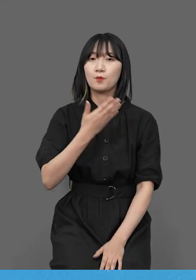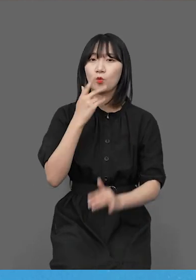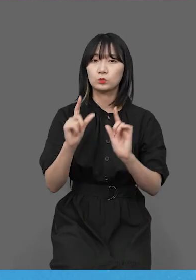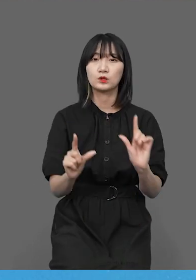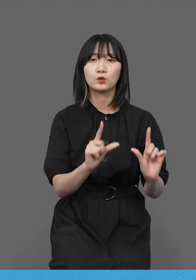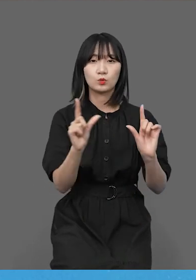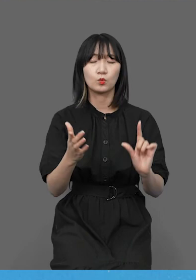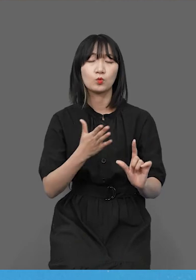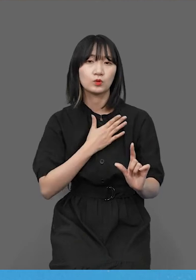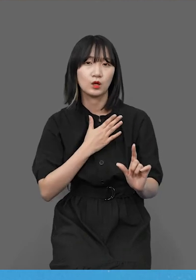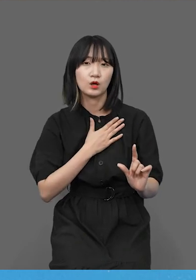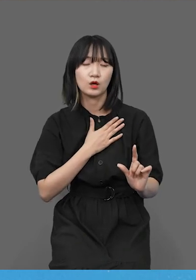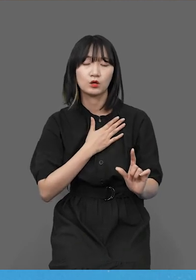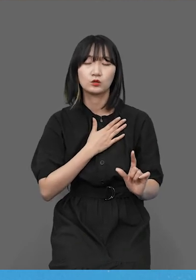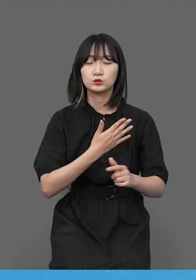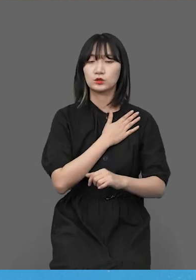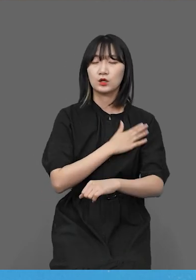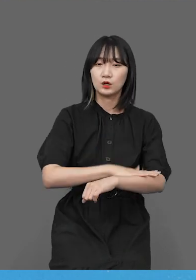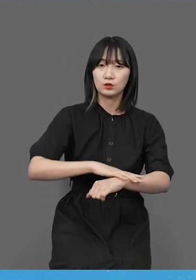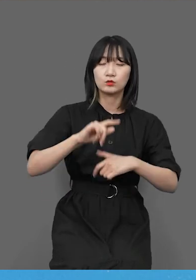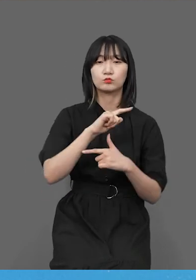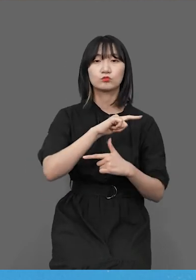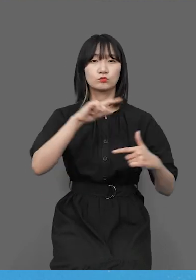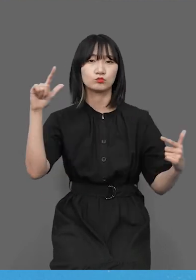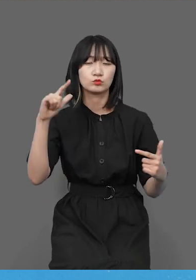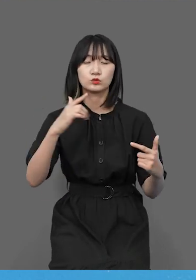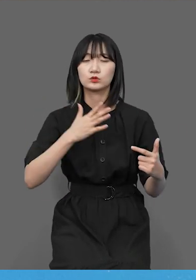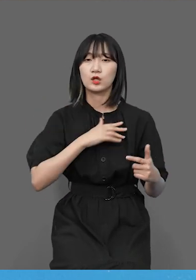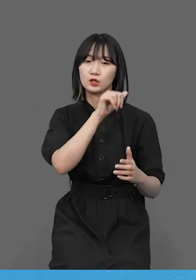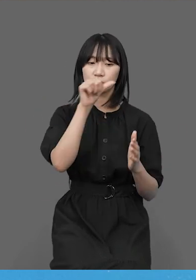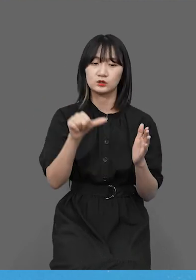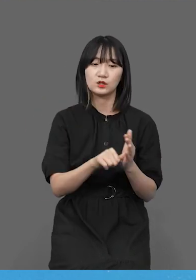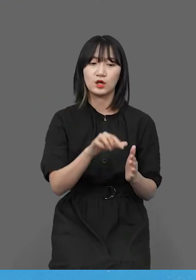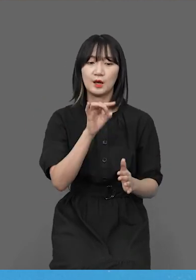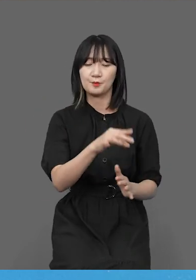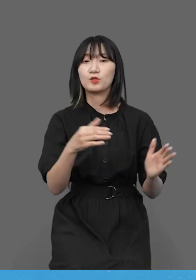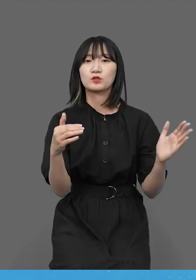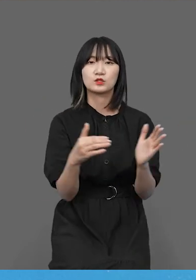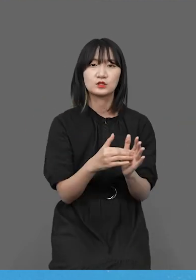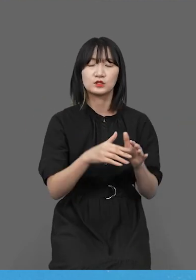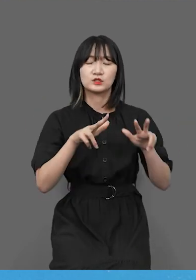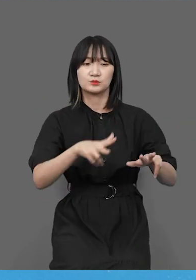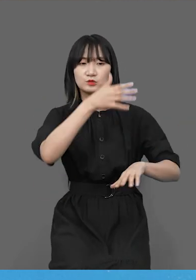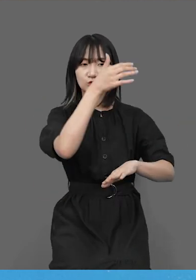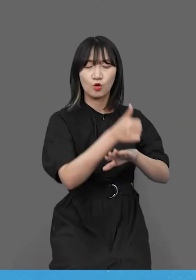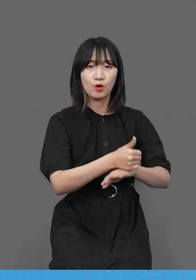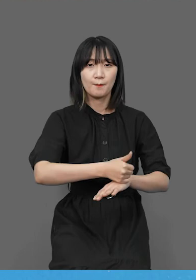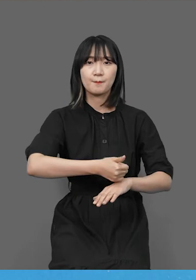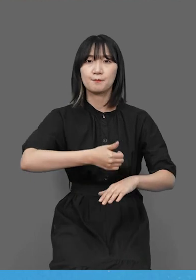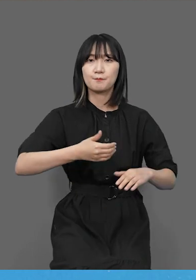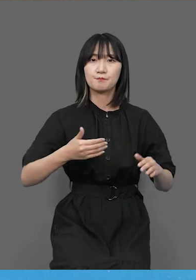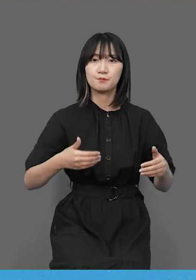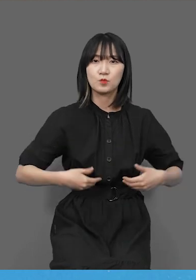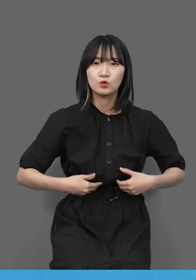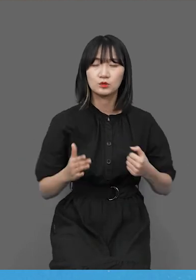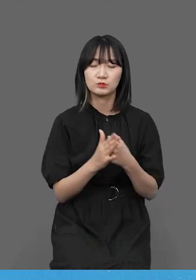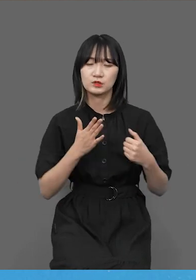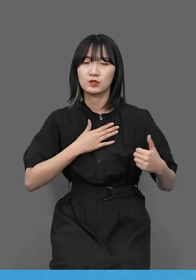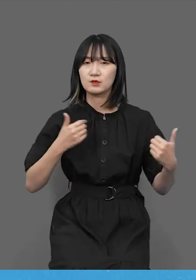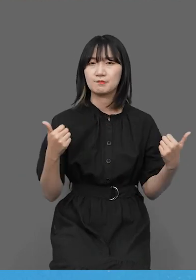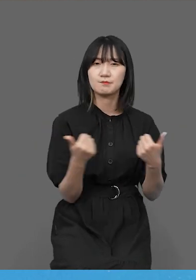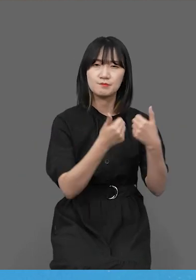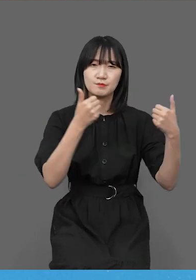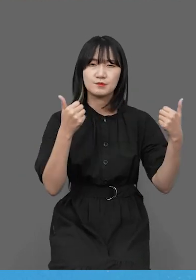내가 출세하고 어차피 내 이 인생 여기서 승부를 봐야 되기 때문에 내가